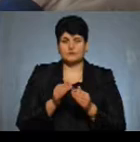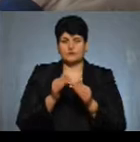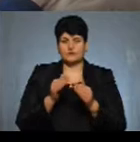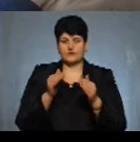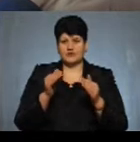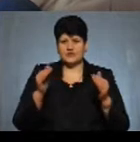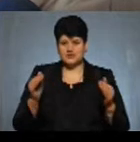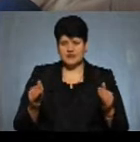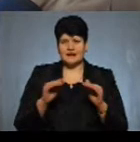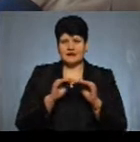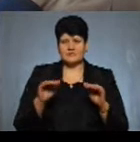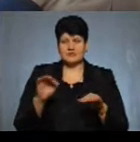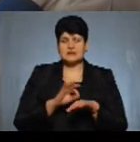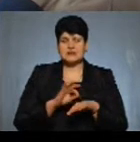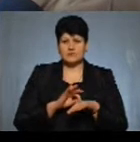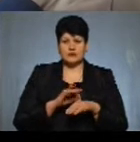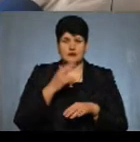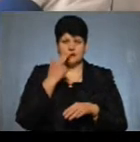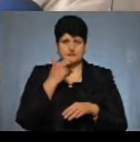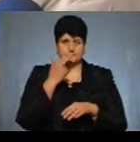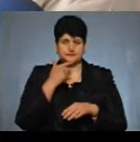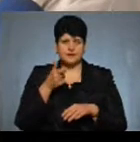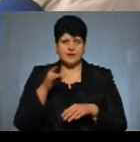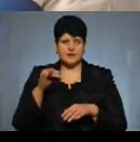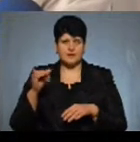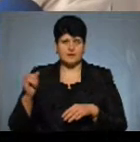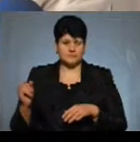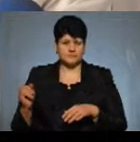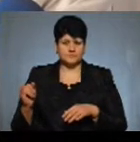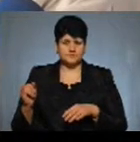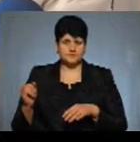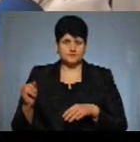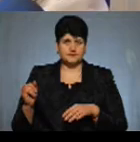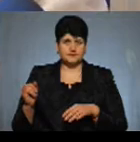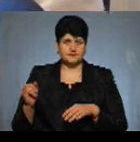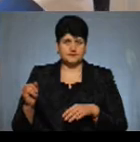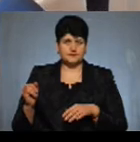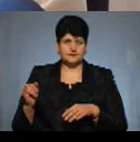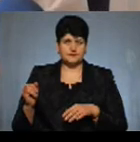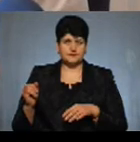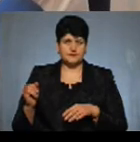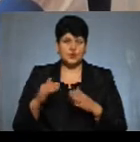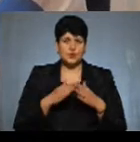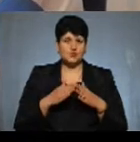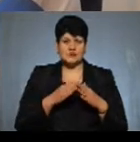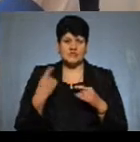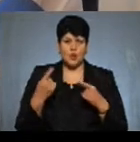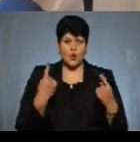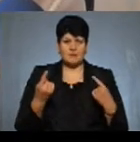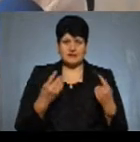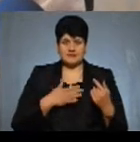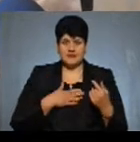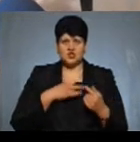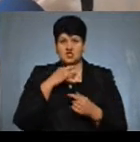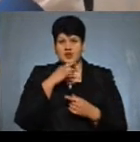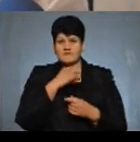рівень захворюваності гострими респіраторними вірусними інфекціями та грипом. От сусідні області